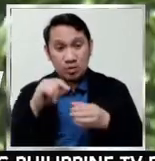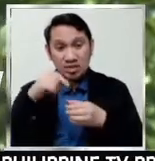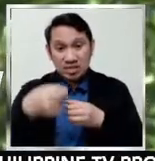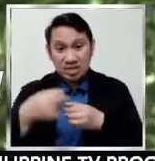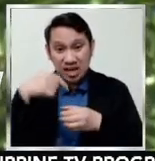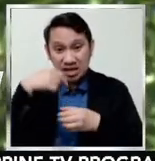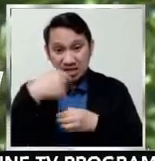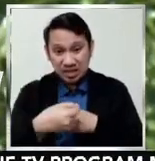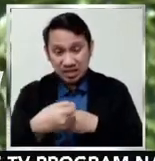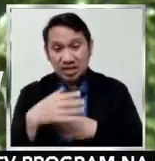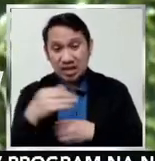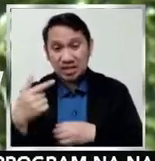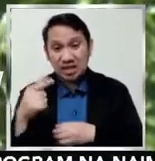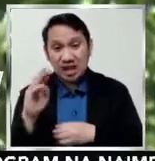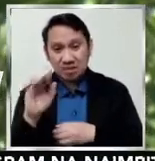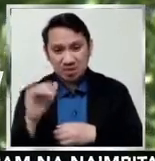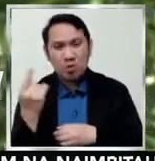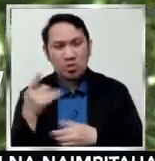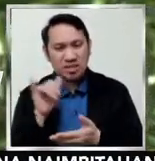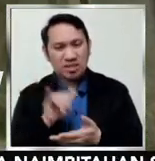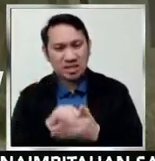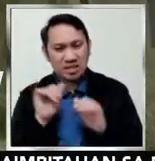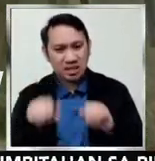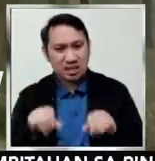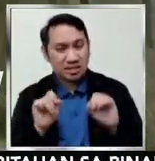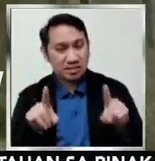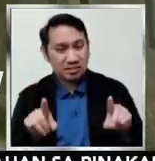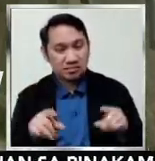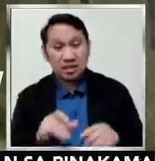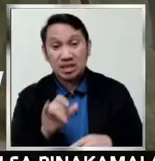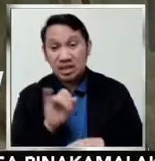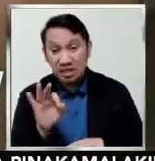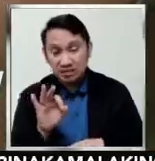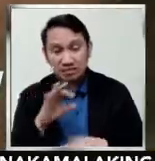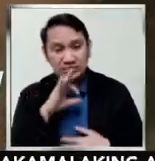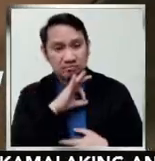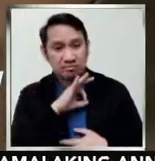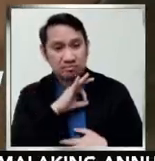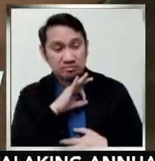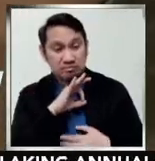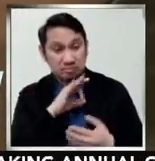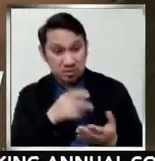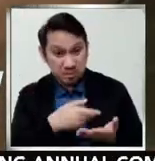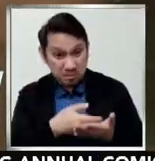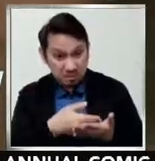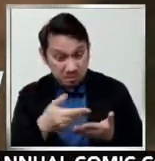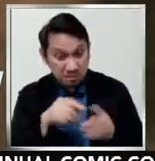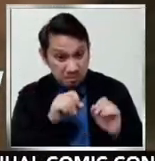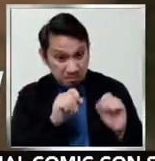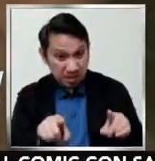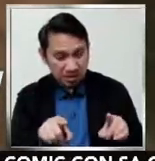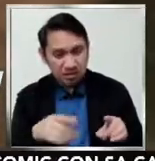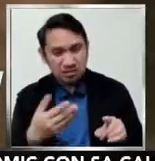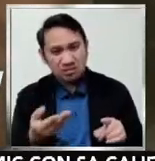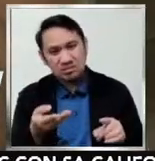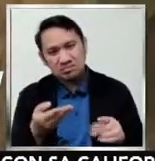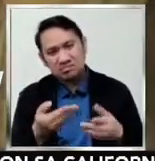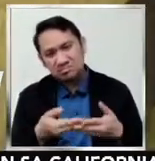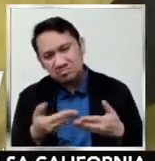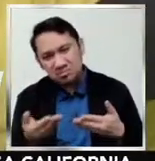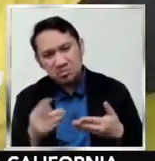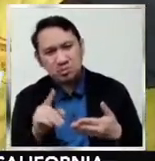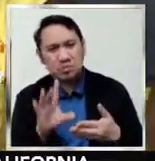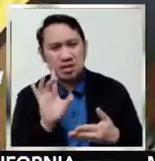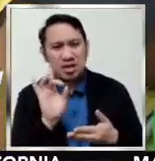ulan. Kung kumita man, naibebenta nila ang mga saging, 8 hanggang 10 piso kada